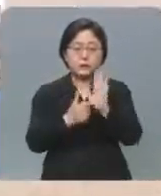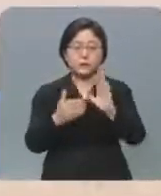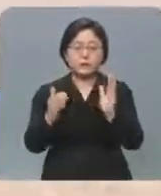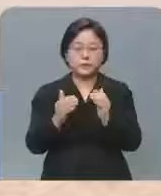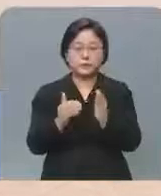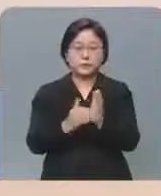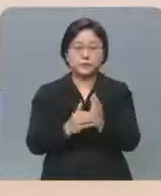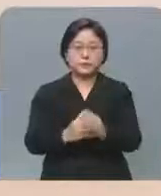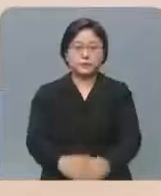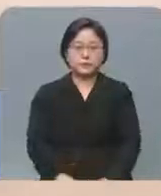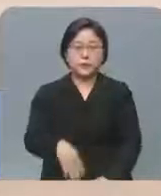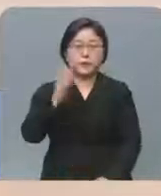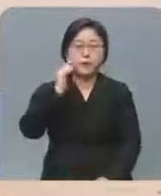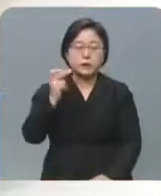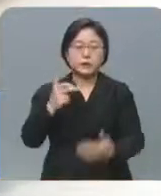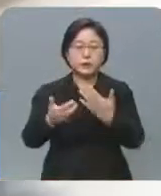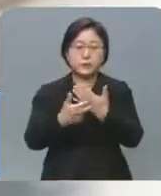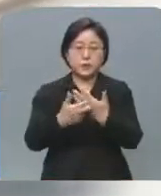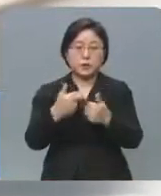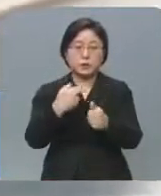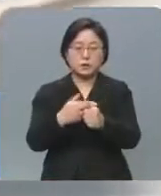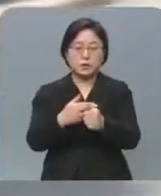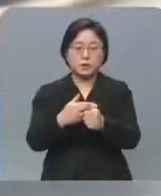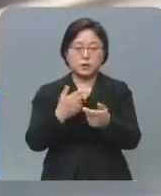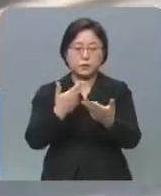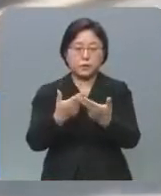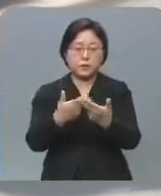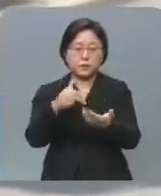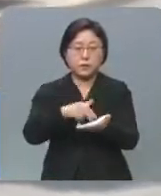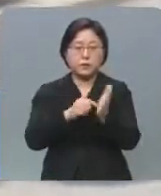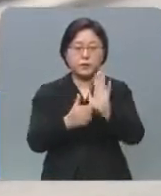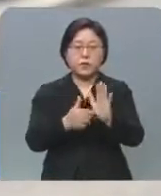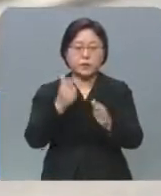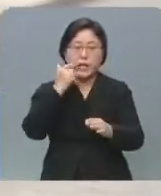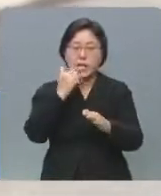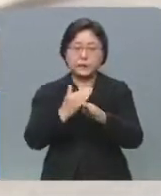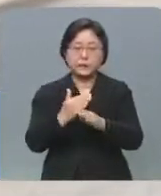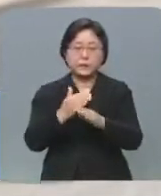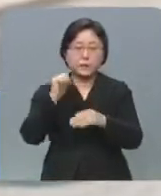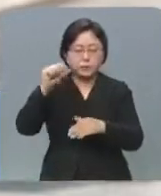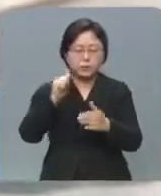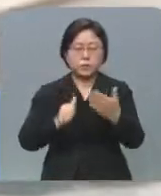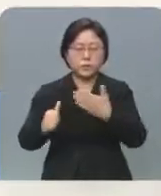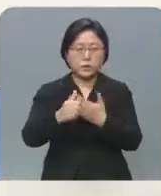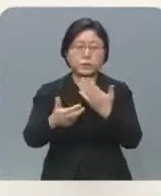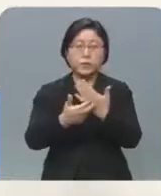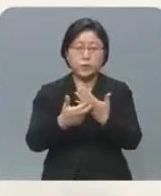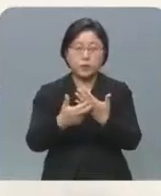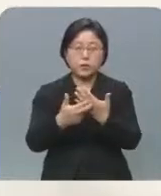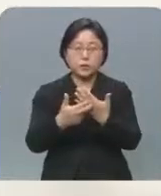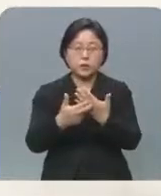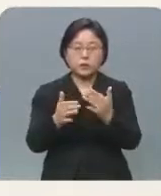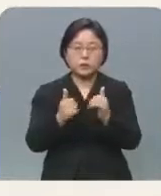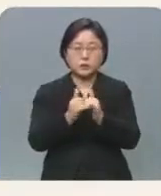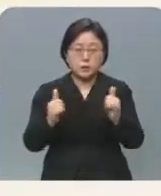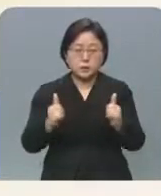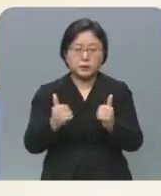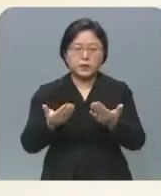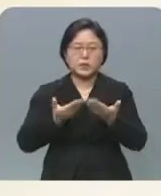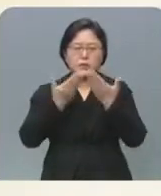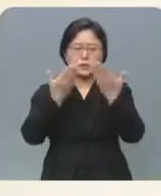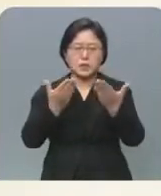발표했습니다. 광산구 의사회는 오늘 성명을 내고 민주화 운동에 앞장선 미얀마 의료진의 숭고한 의지와